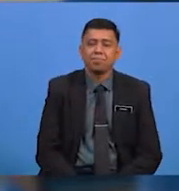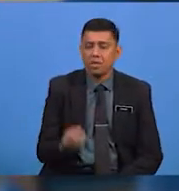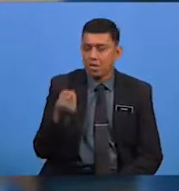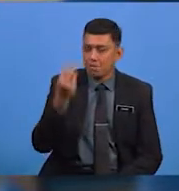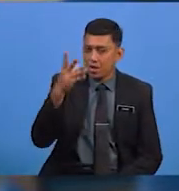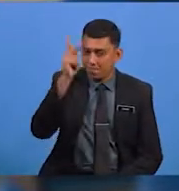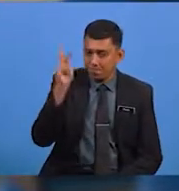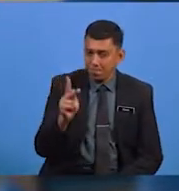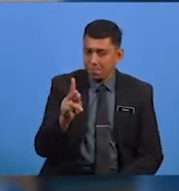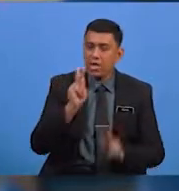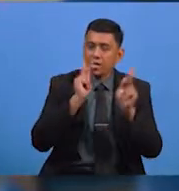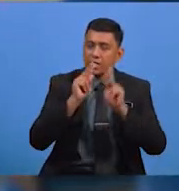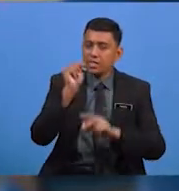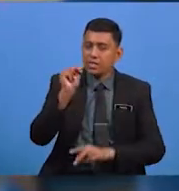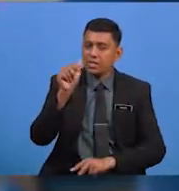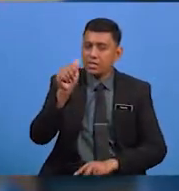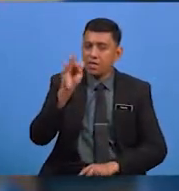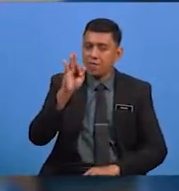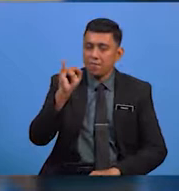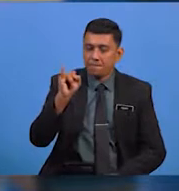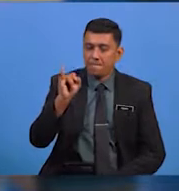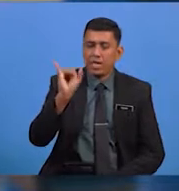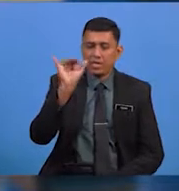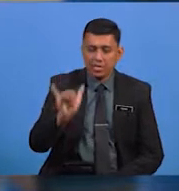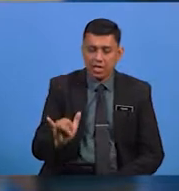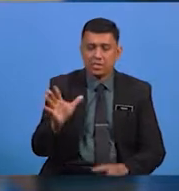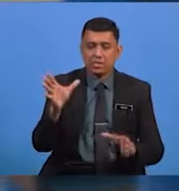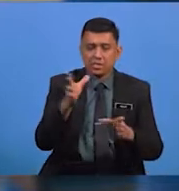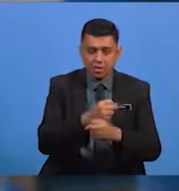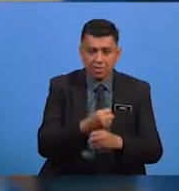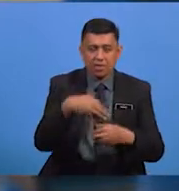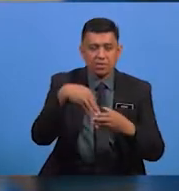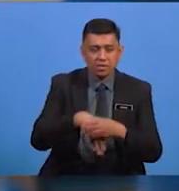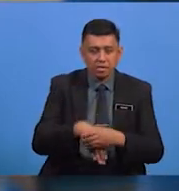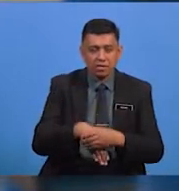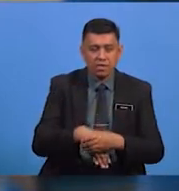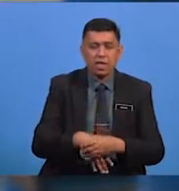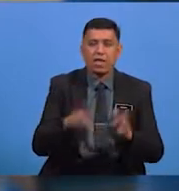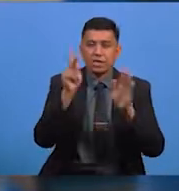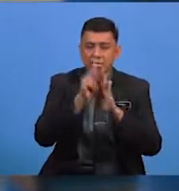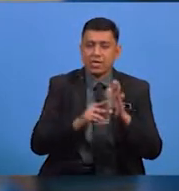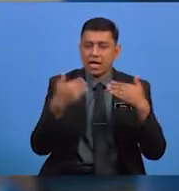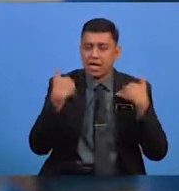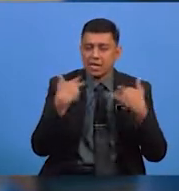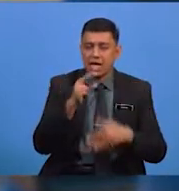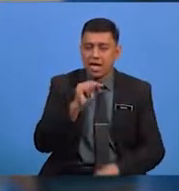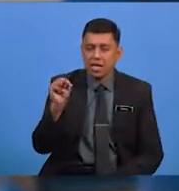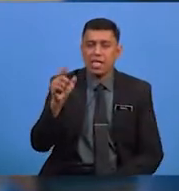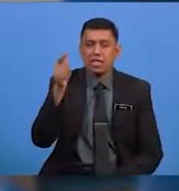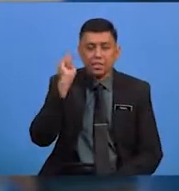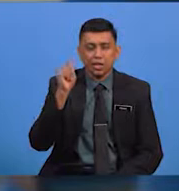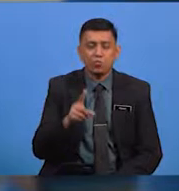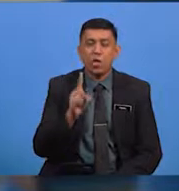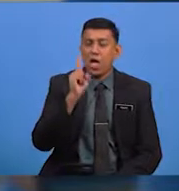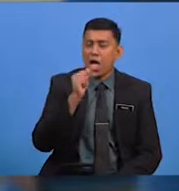Berapakah kata nafi yang terdapat dalam situasi tadi?